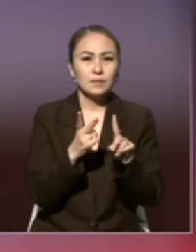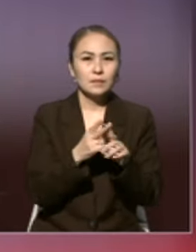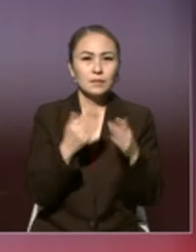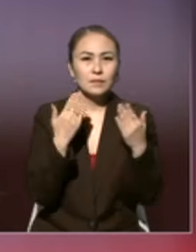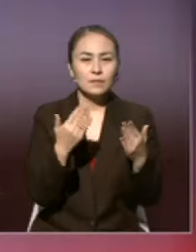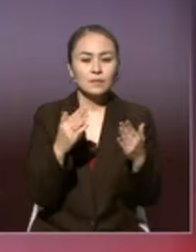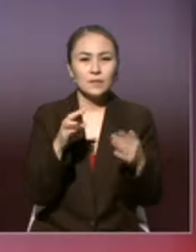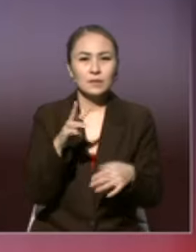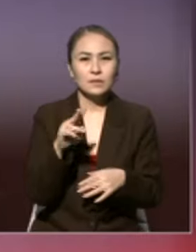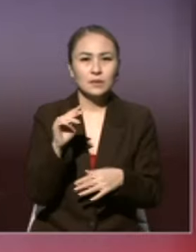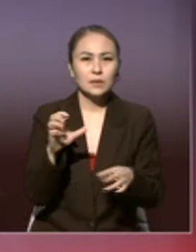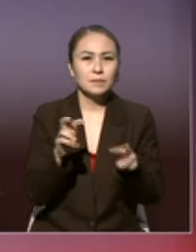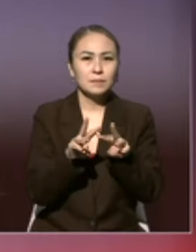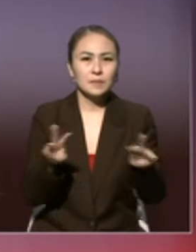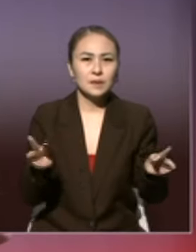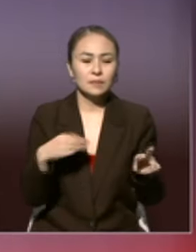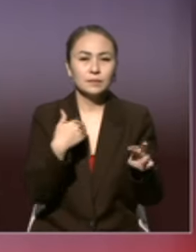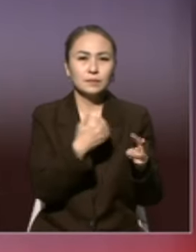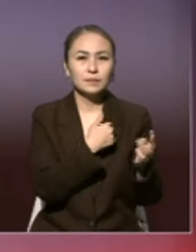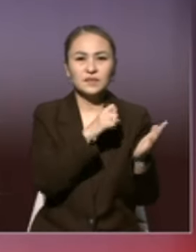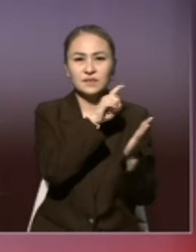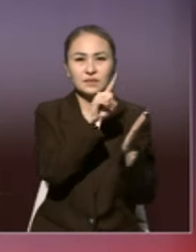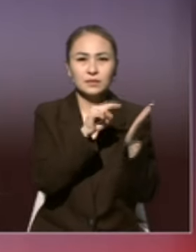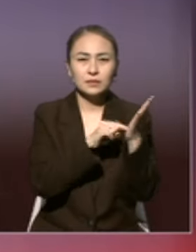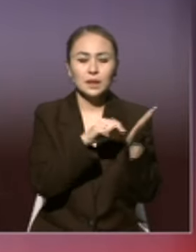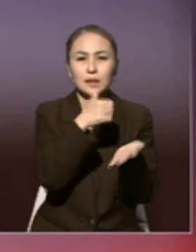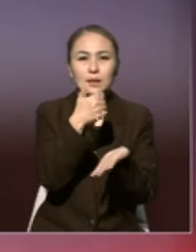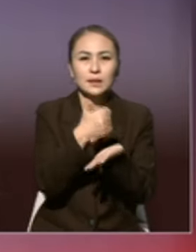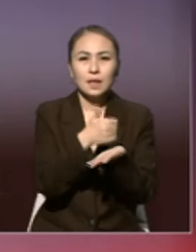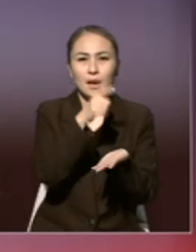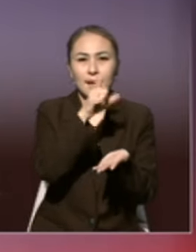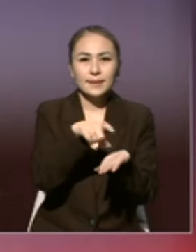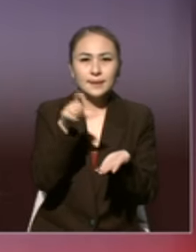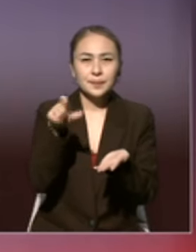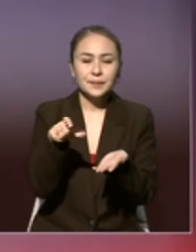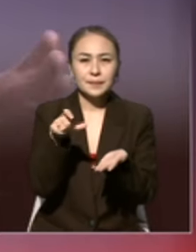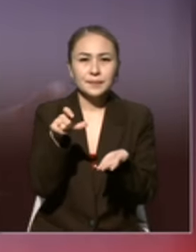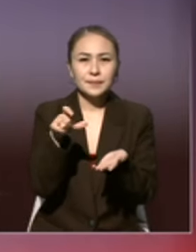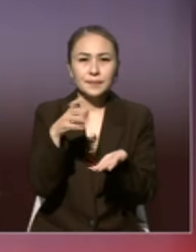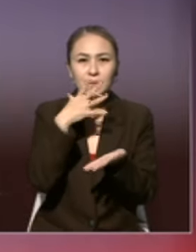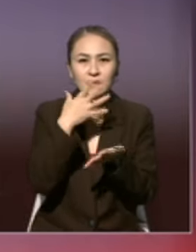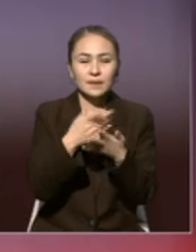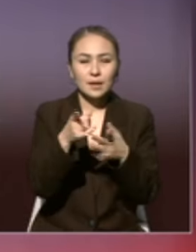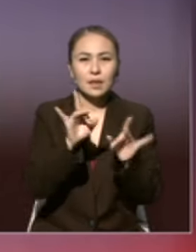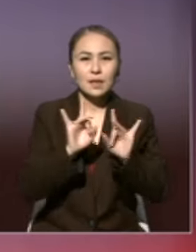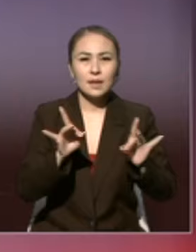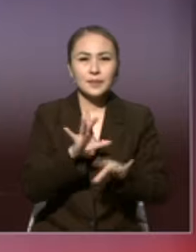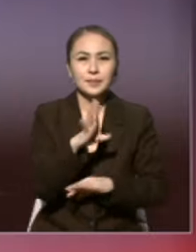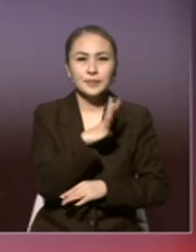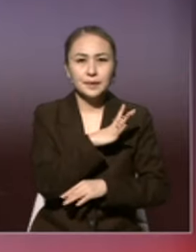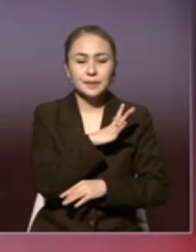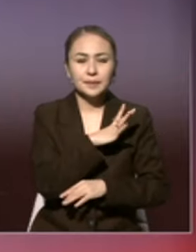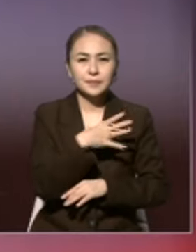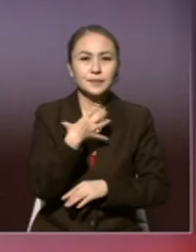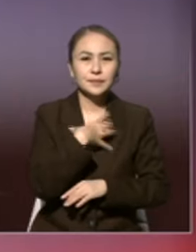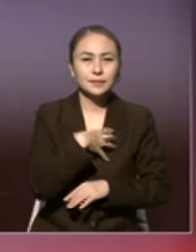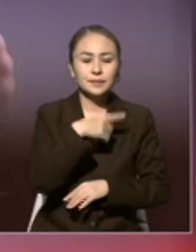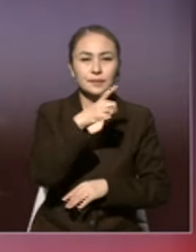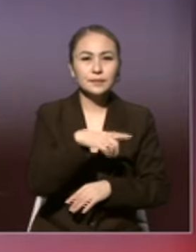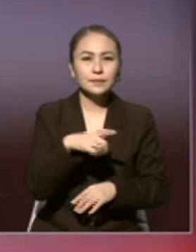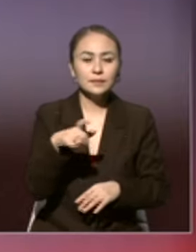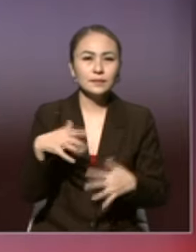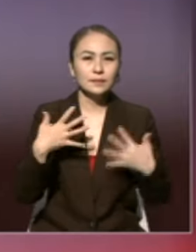осы төтенше жағдайлар министрлігіне мен сұрағым, ең алдымен адам, ең басты өзіңіз де айтып кеттіңіз, ең бастысы бізге адам